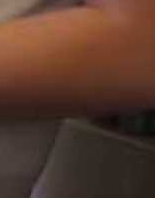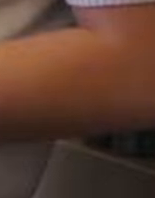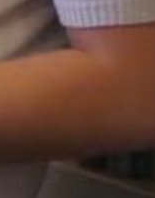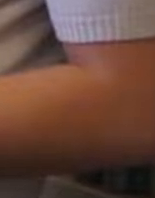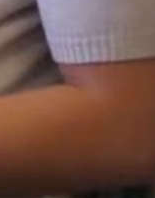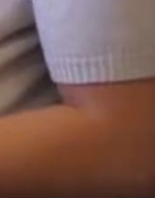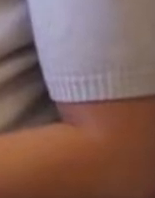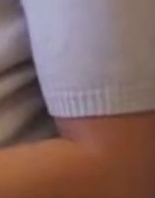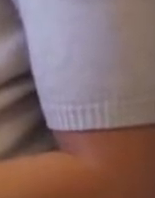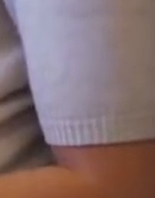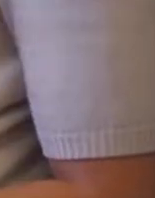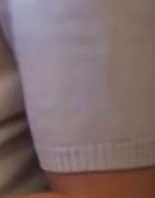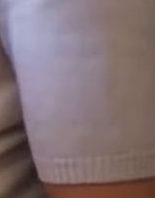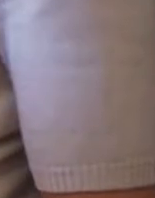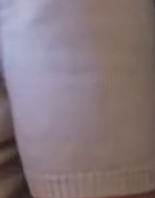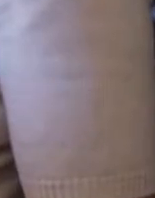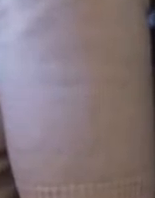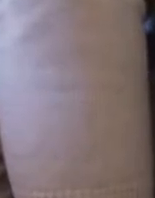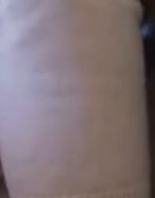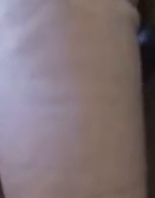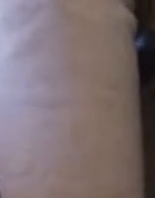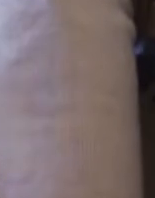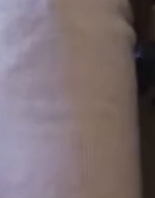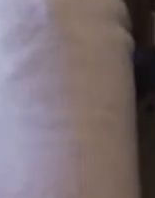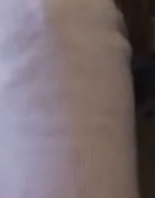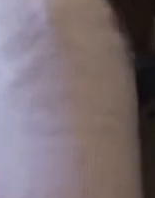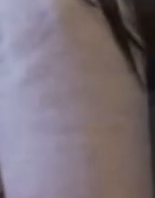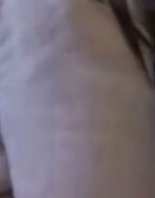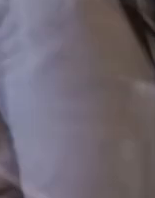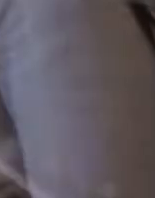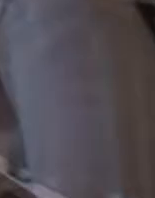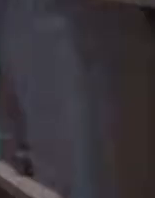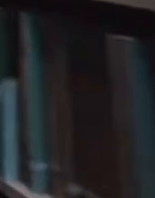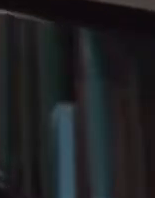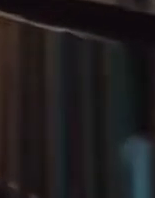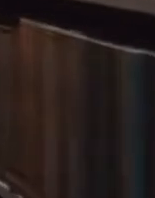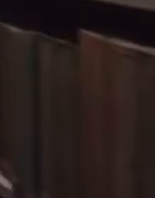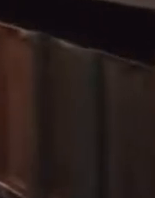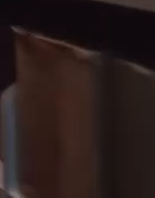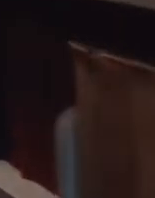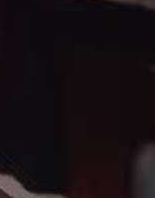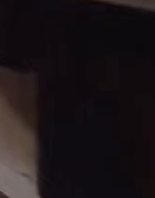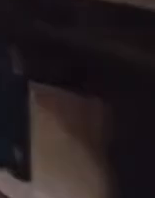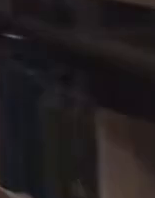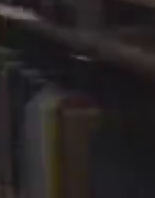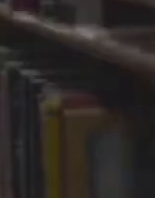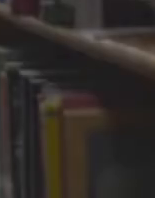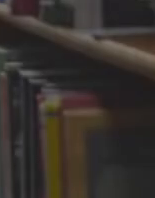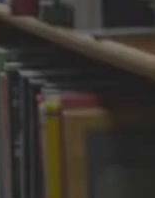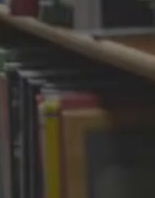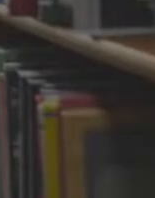jambatan ilmu agar fikiran menjadi lapang. Bukan